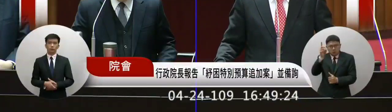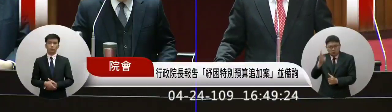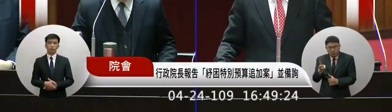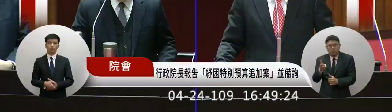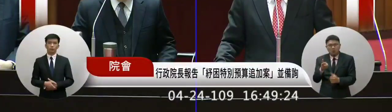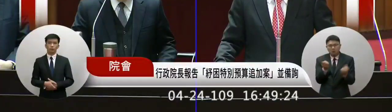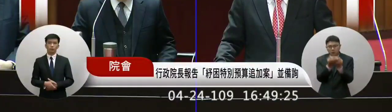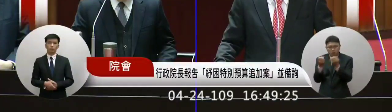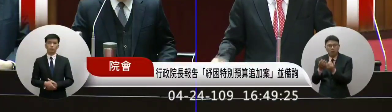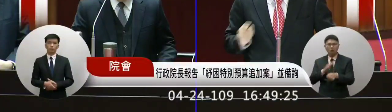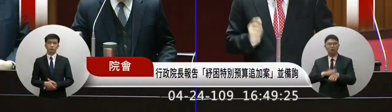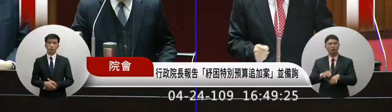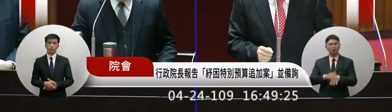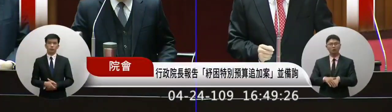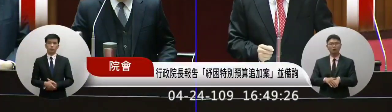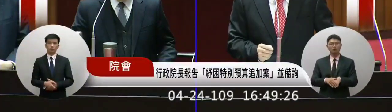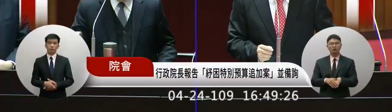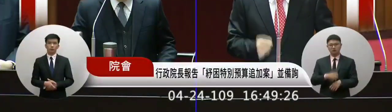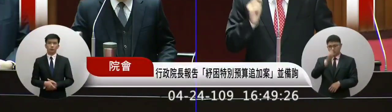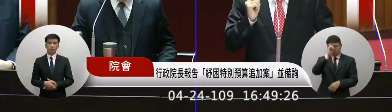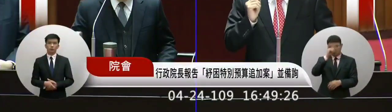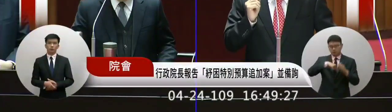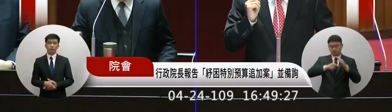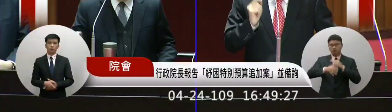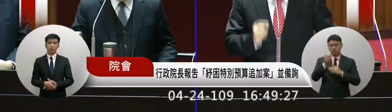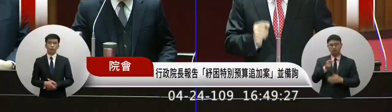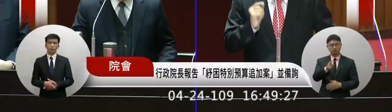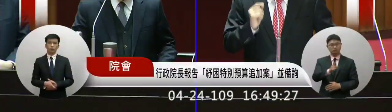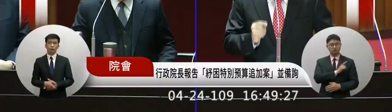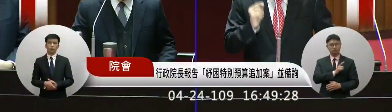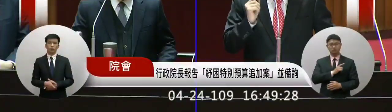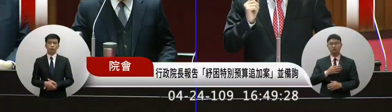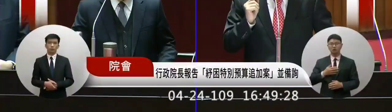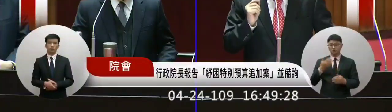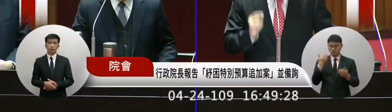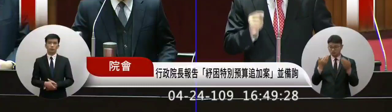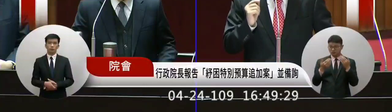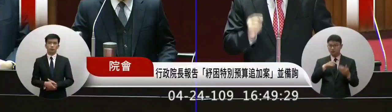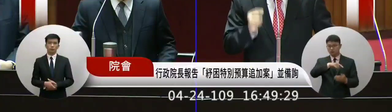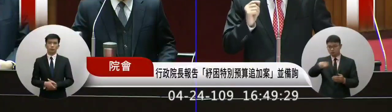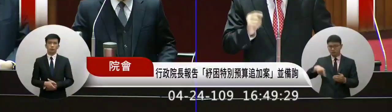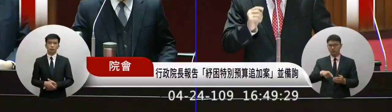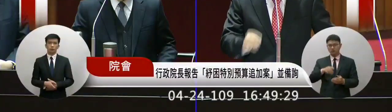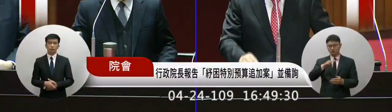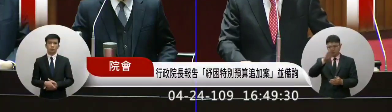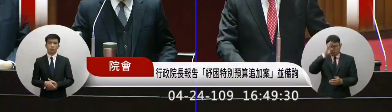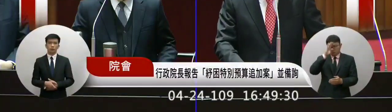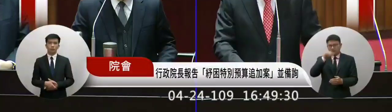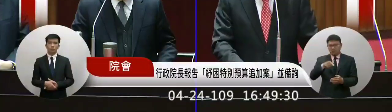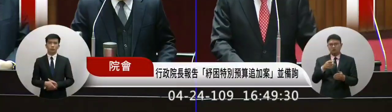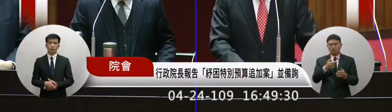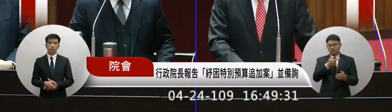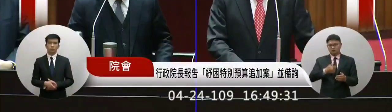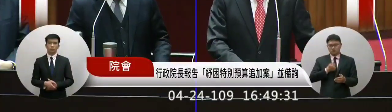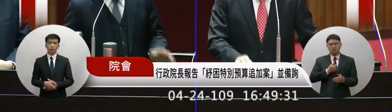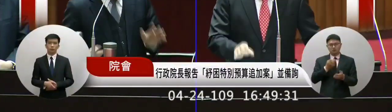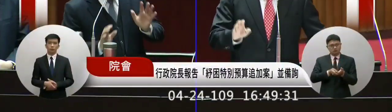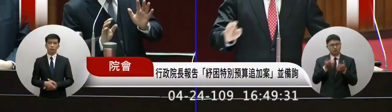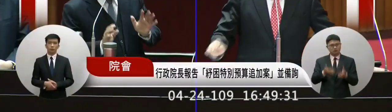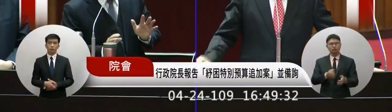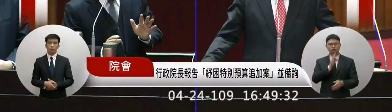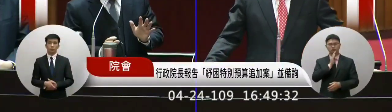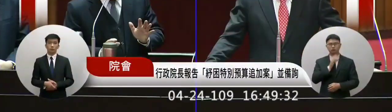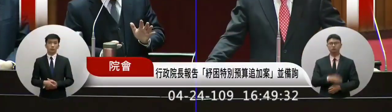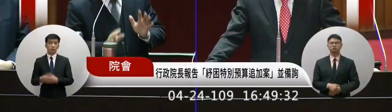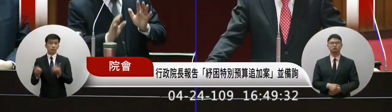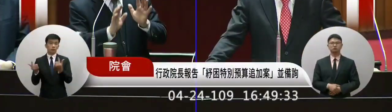长要特别了解现在整个事态的严重性。 正